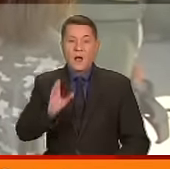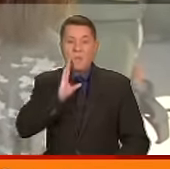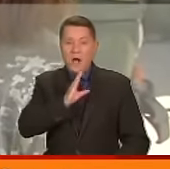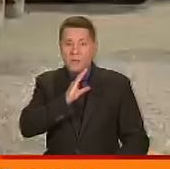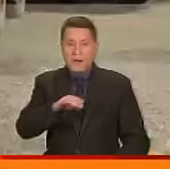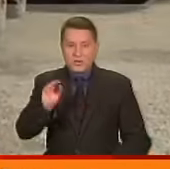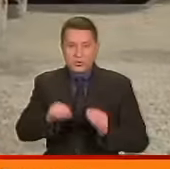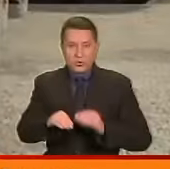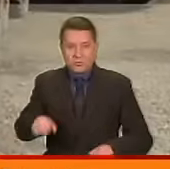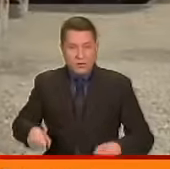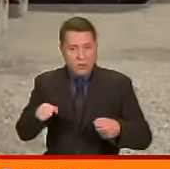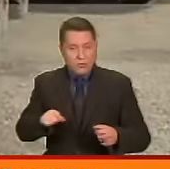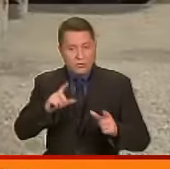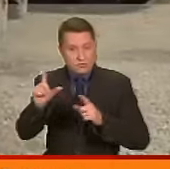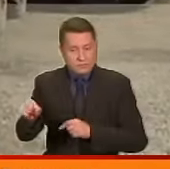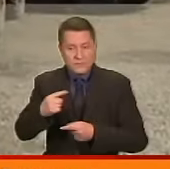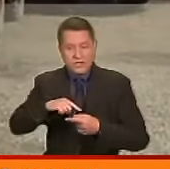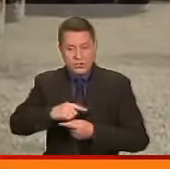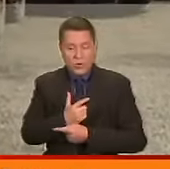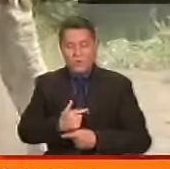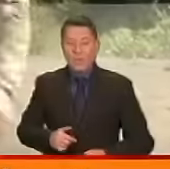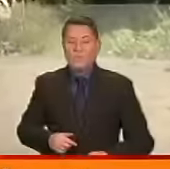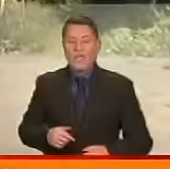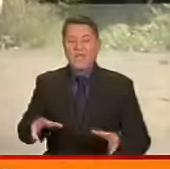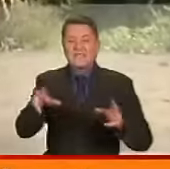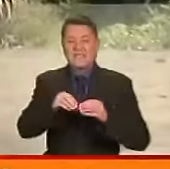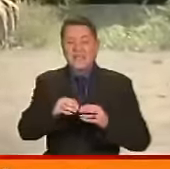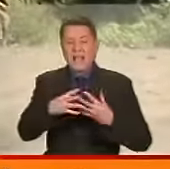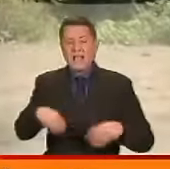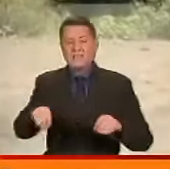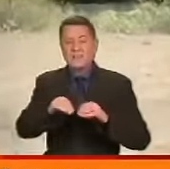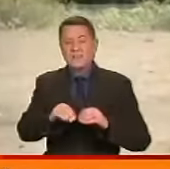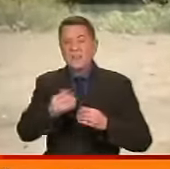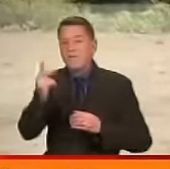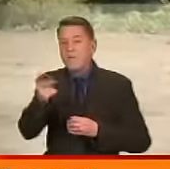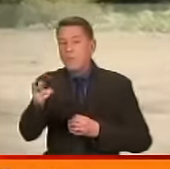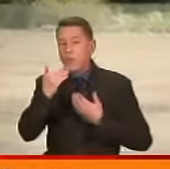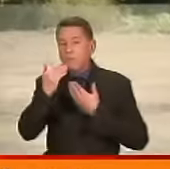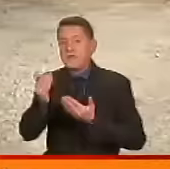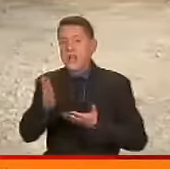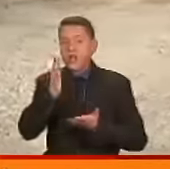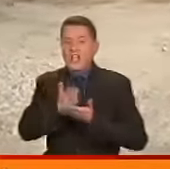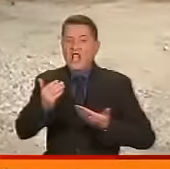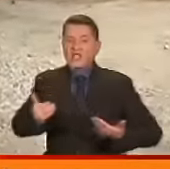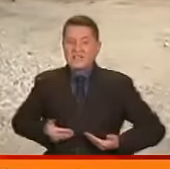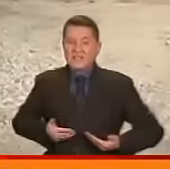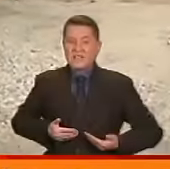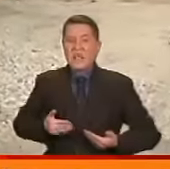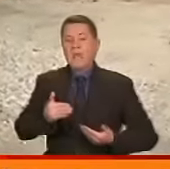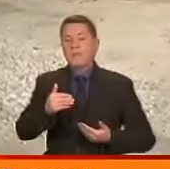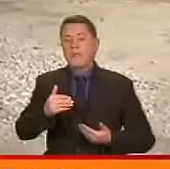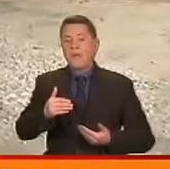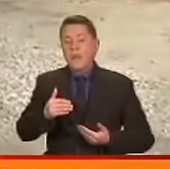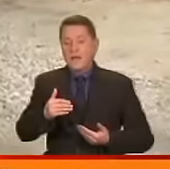сумки пакує. А тому те, що для них передусім означає з'єднання сім'ї. В обох питаю, чи є життя по війні? Обоє кажуть,